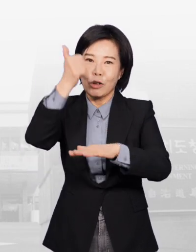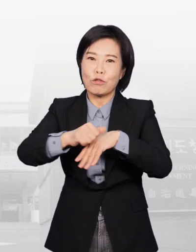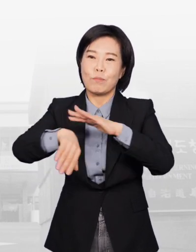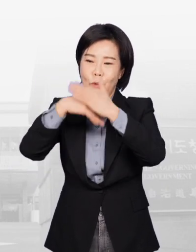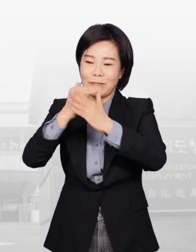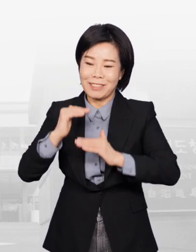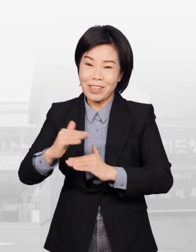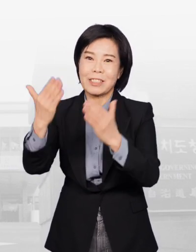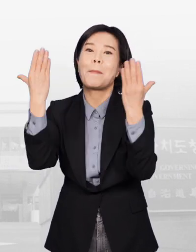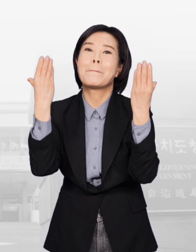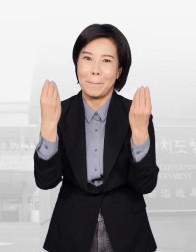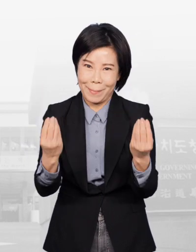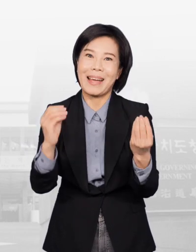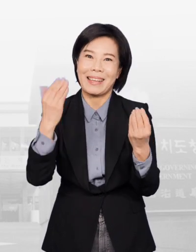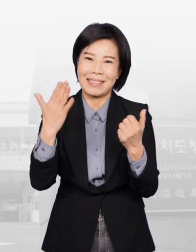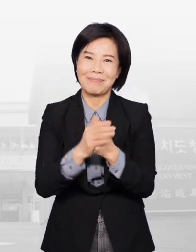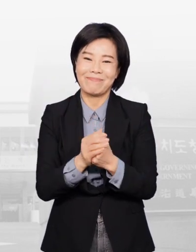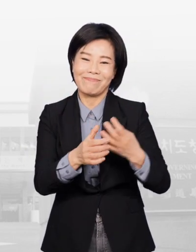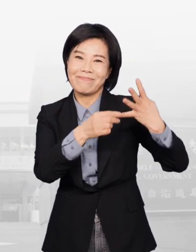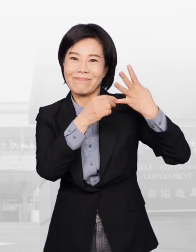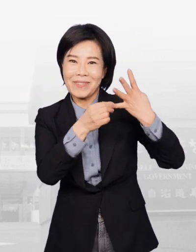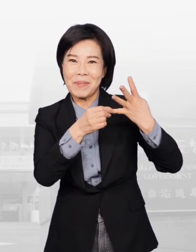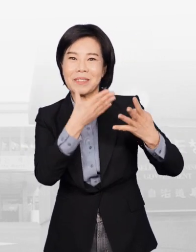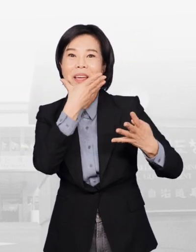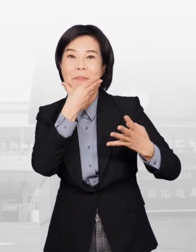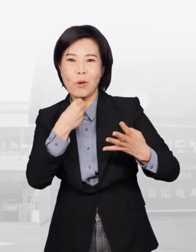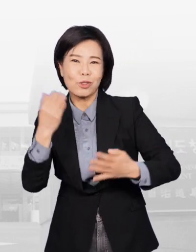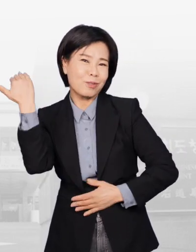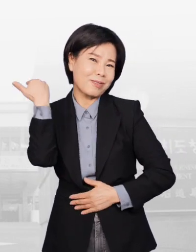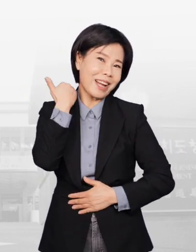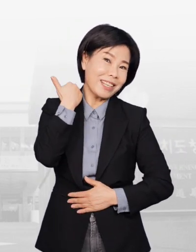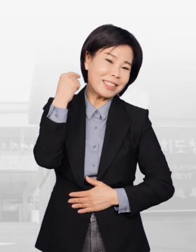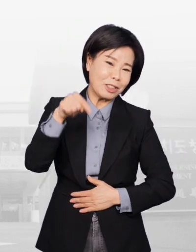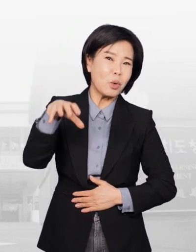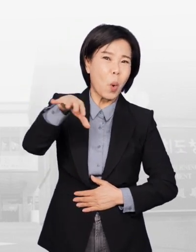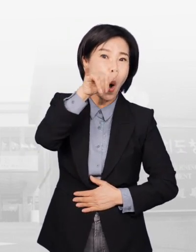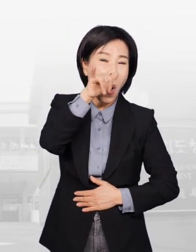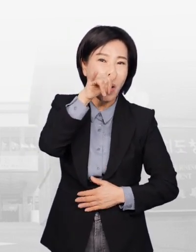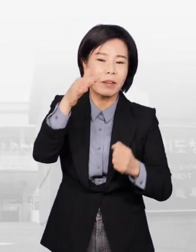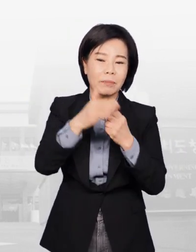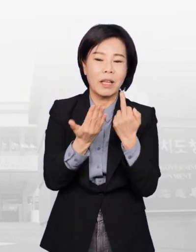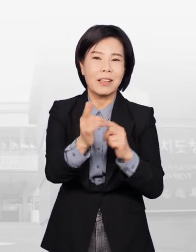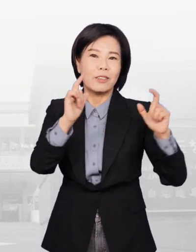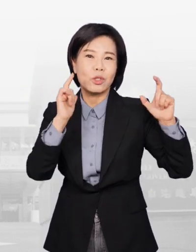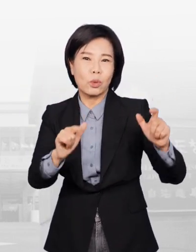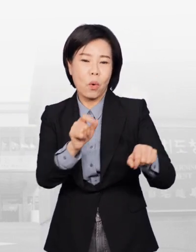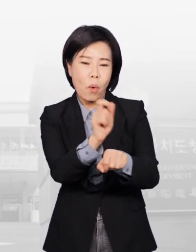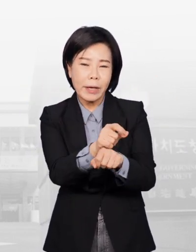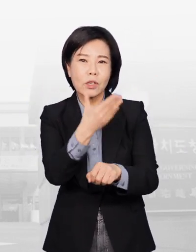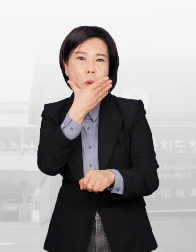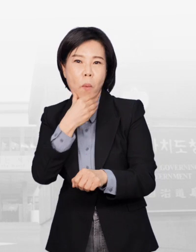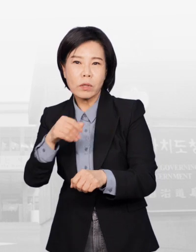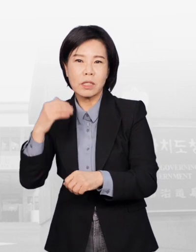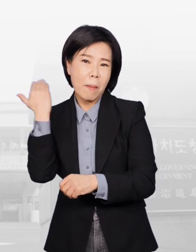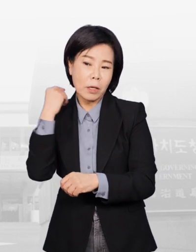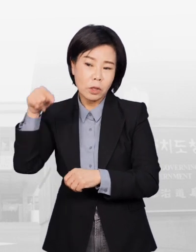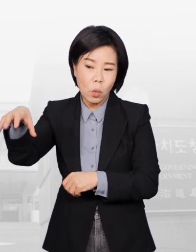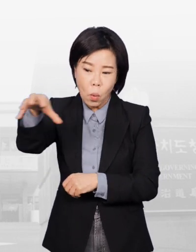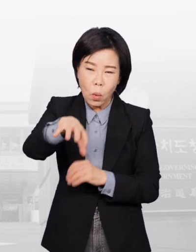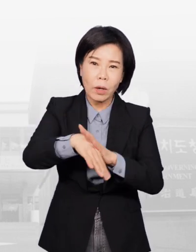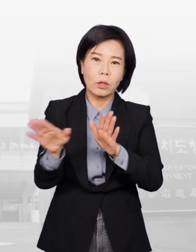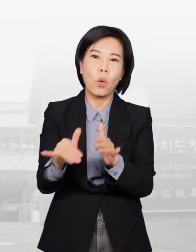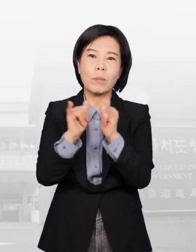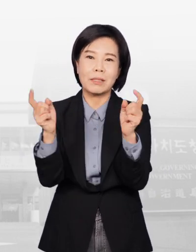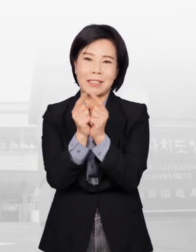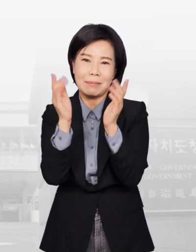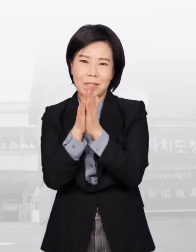그걸로 모든 절차는 끝나게 됩니다. 네 번째, 복지 사각지대입니다. 최근 제주도는 행정과 복지